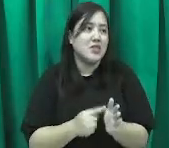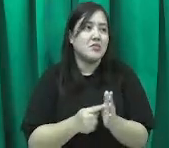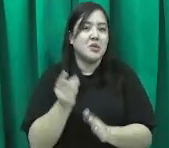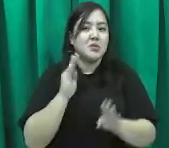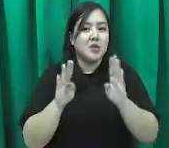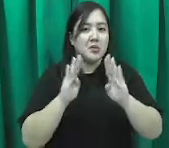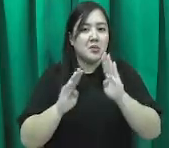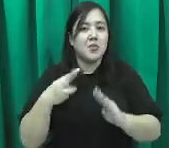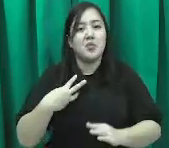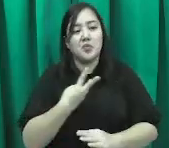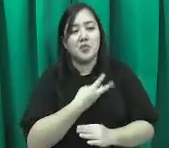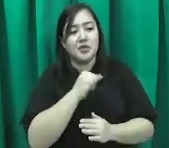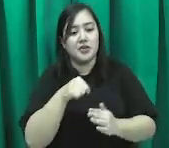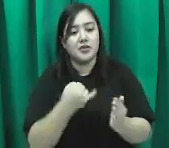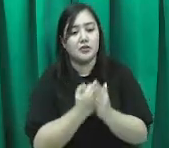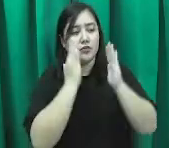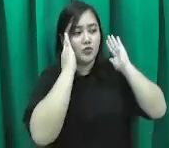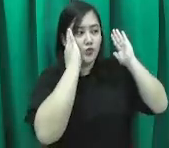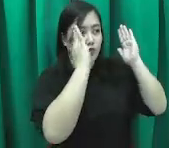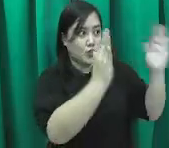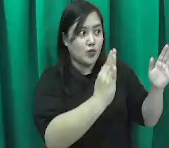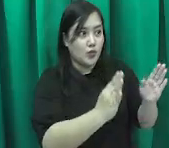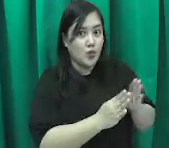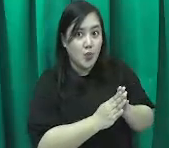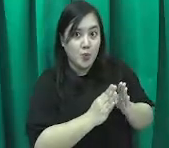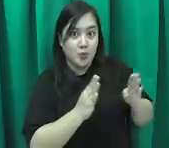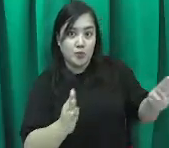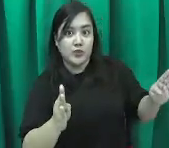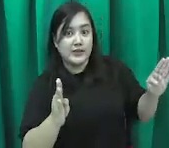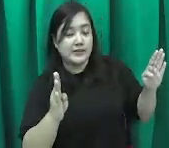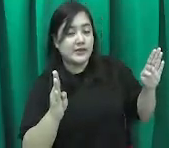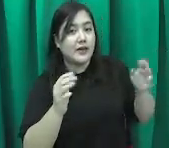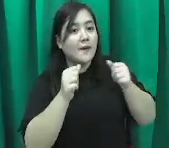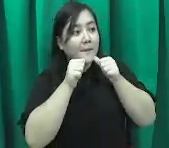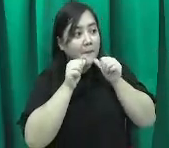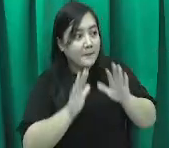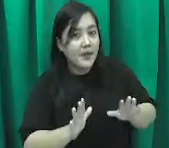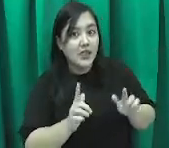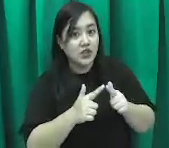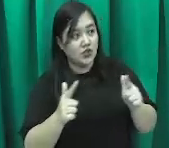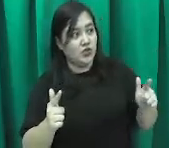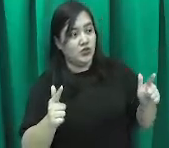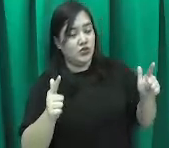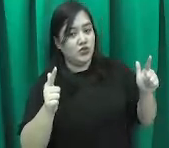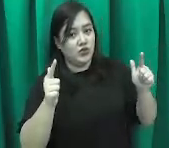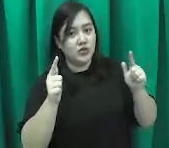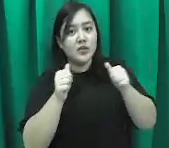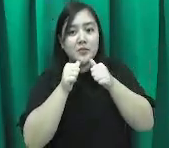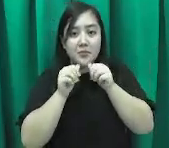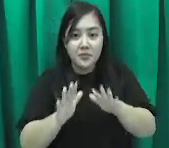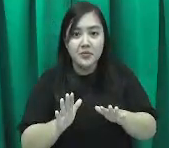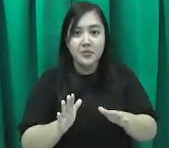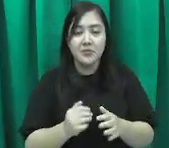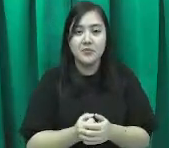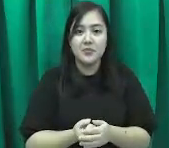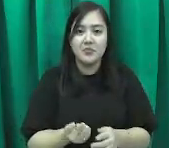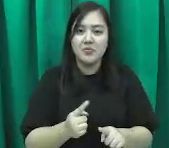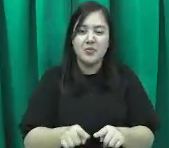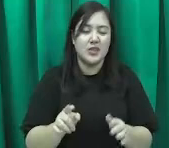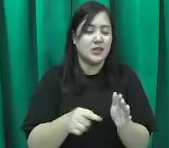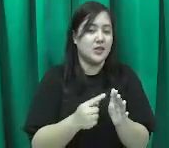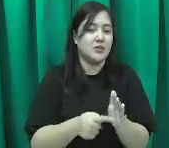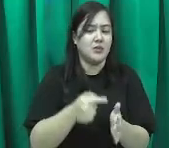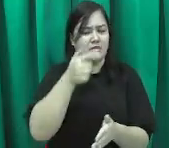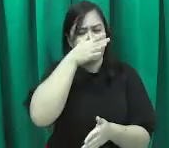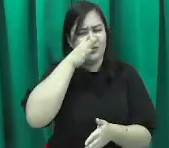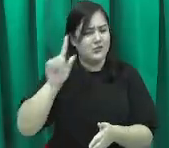mga nakikita lang. Yun ang blessing. Pero hindi mo minsan pinapansin kung paano nangyari yung blessing na yun. Yes.